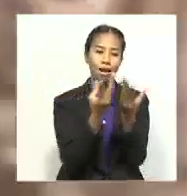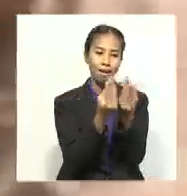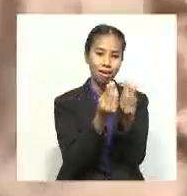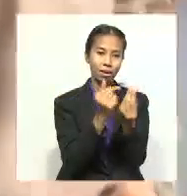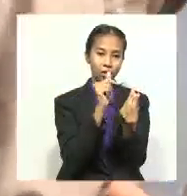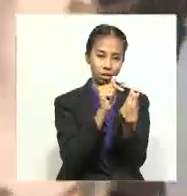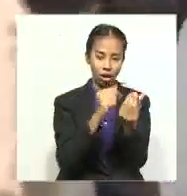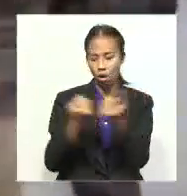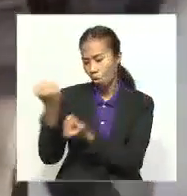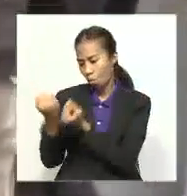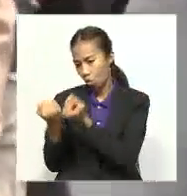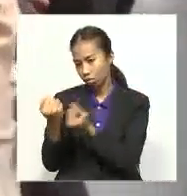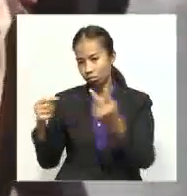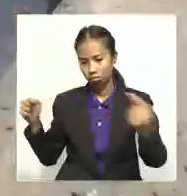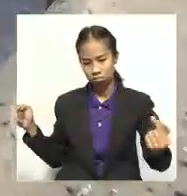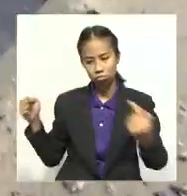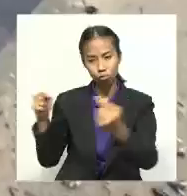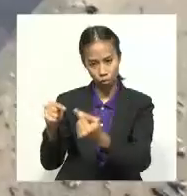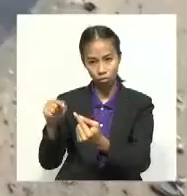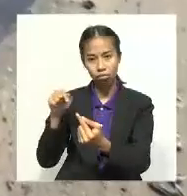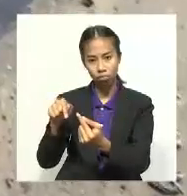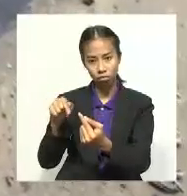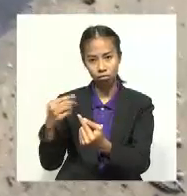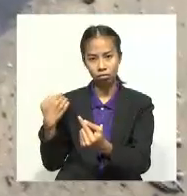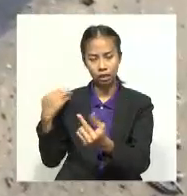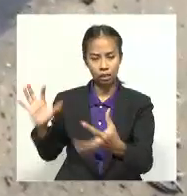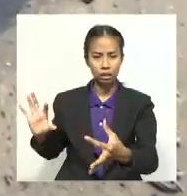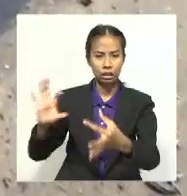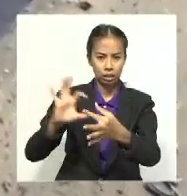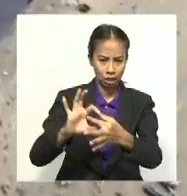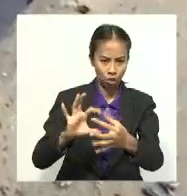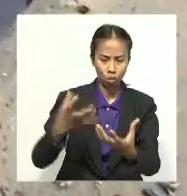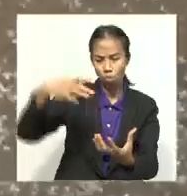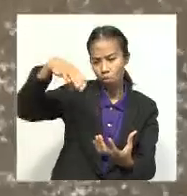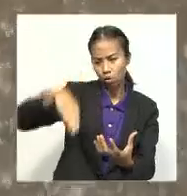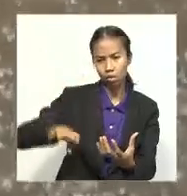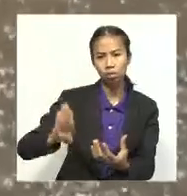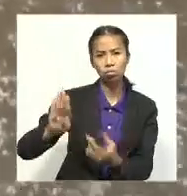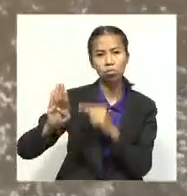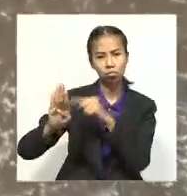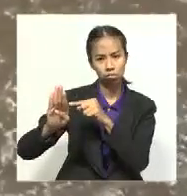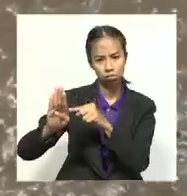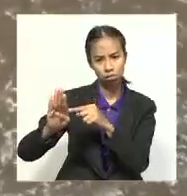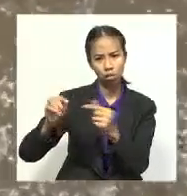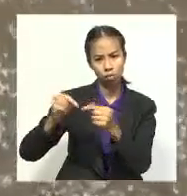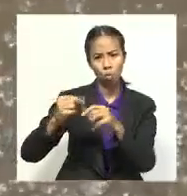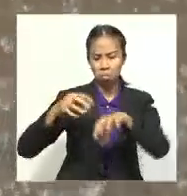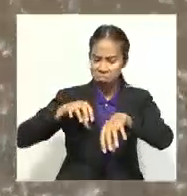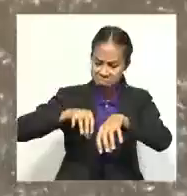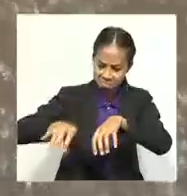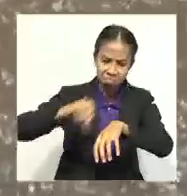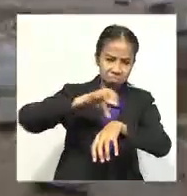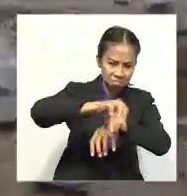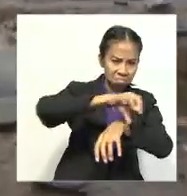บริษัทอิเล็กโทรเคมีคอลเทคโนโลยีจำกัดและมีการเชื่อมโยงนะครับกับบริษัทเทคโนเคมีคอลซึ่งเป็นเครือข่ายเดียวกันทั้ง